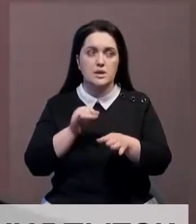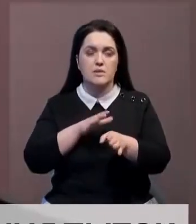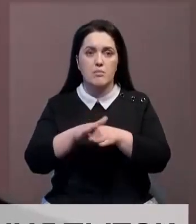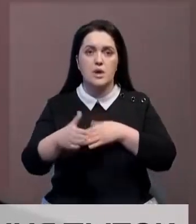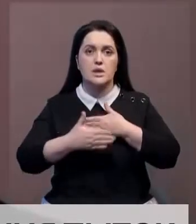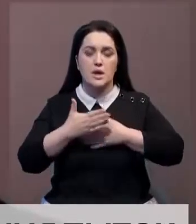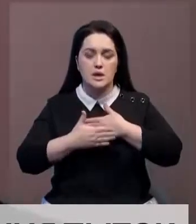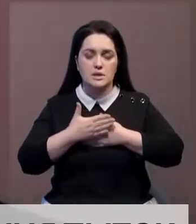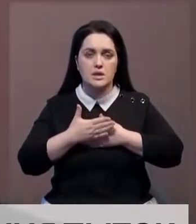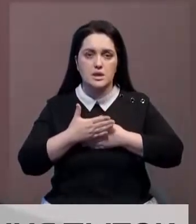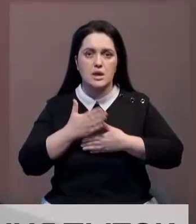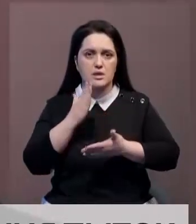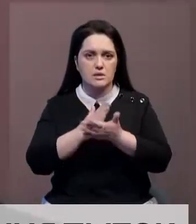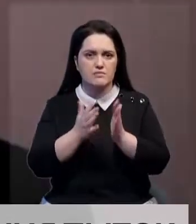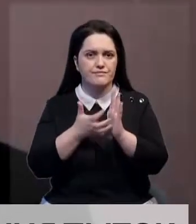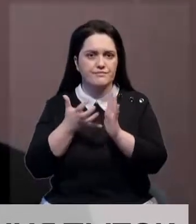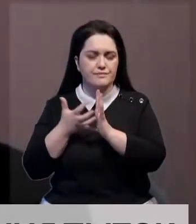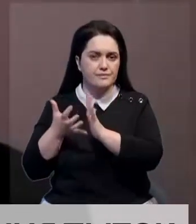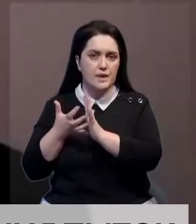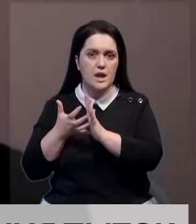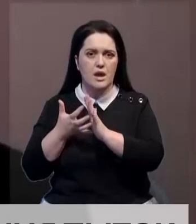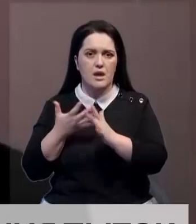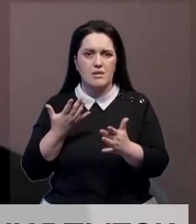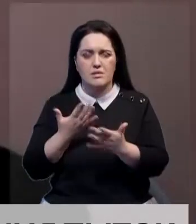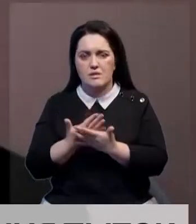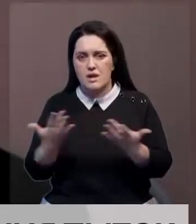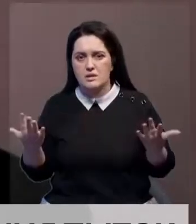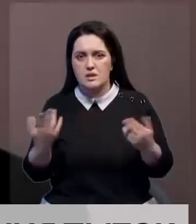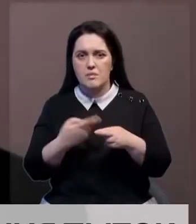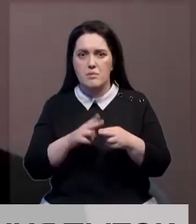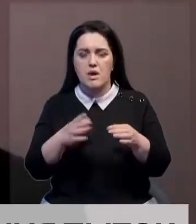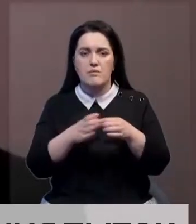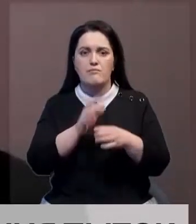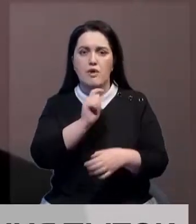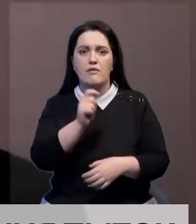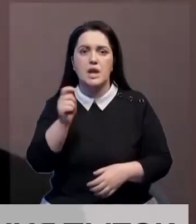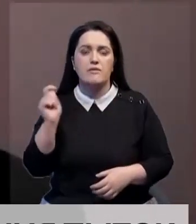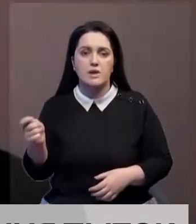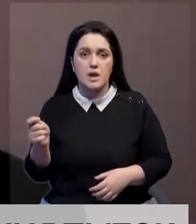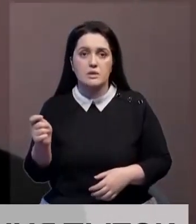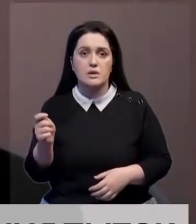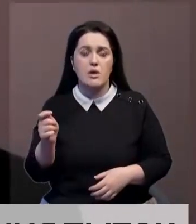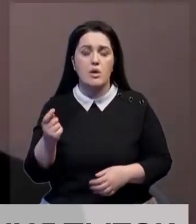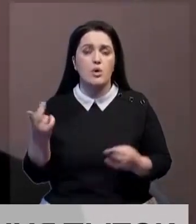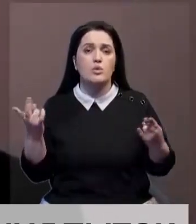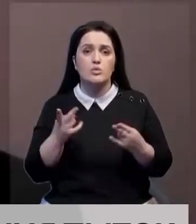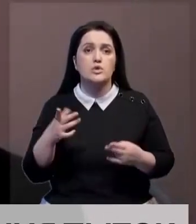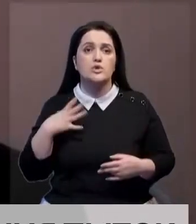наказаний есть недостатки. Различные квалификации, она необходима для чего? Для того, чтобы